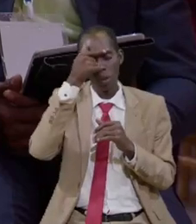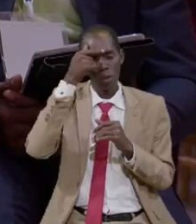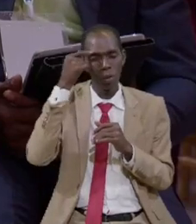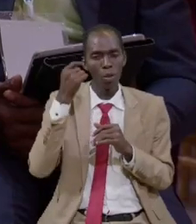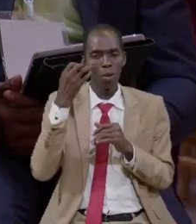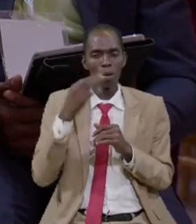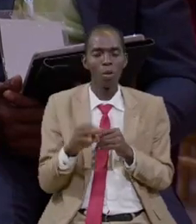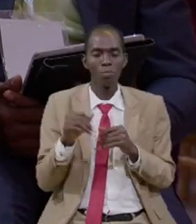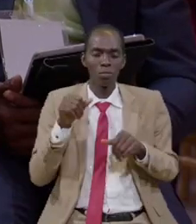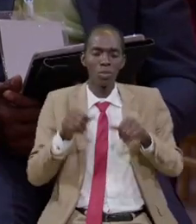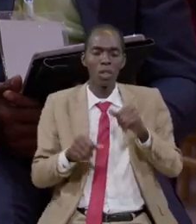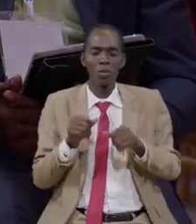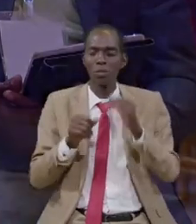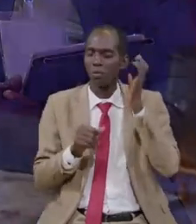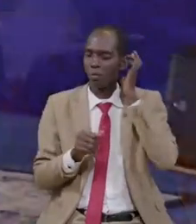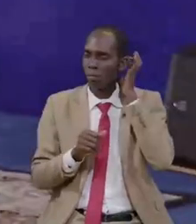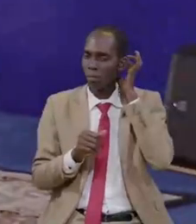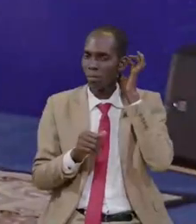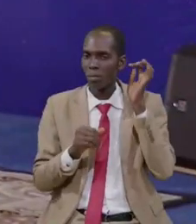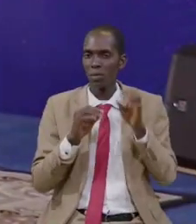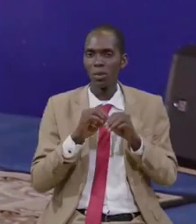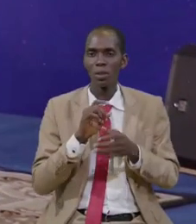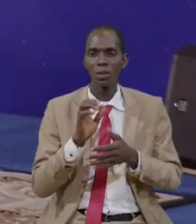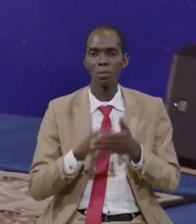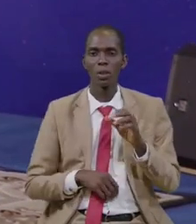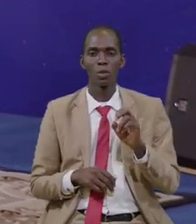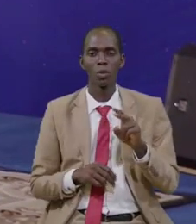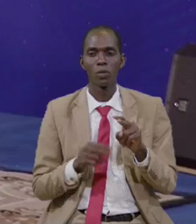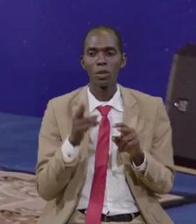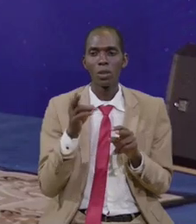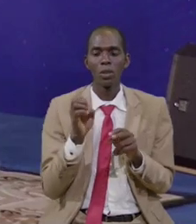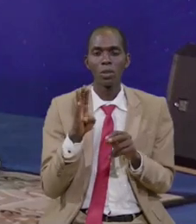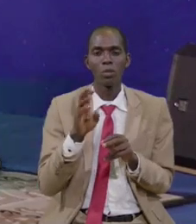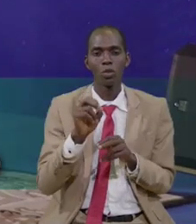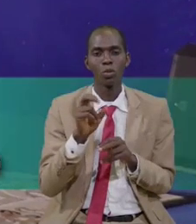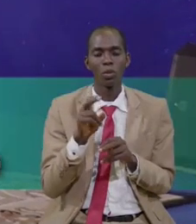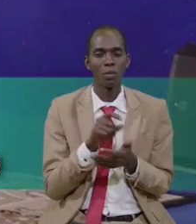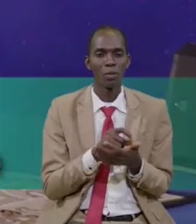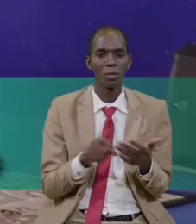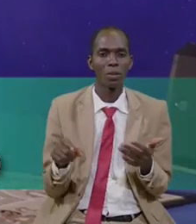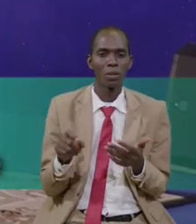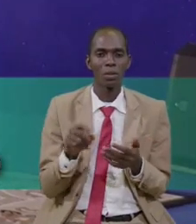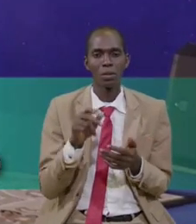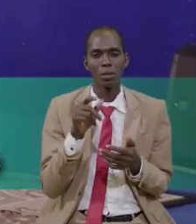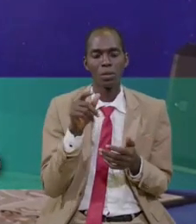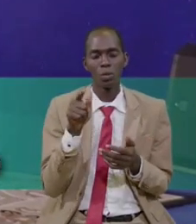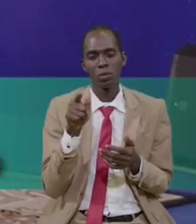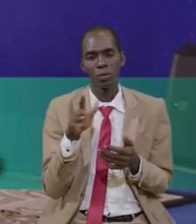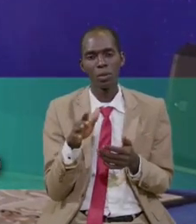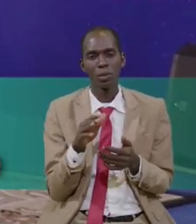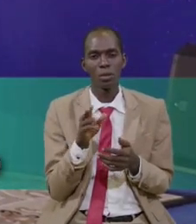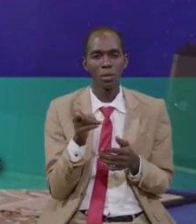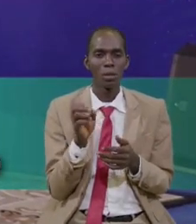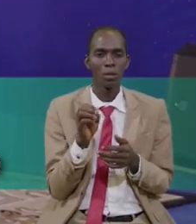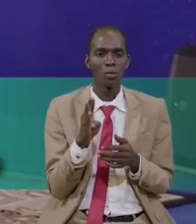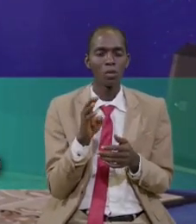incrédulité. Chapitre 12, en Hébreu 12, verset 25. Hébreu